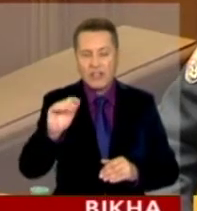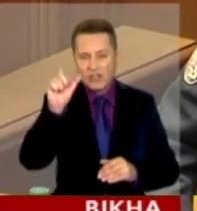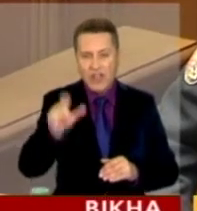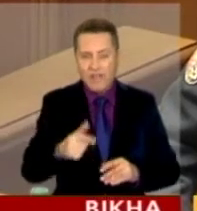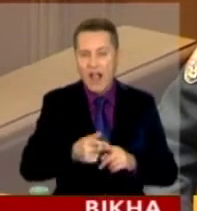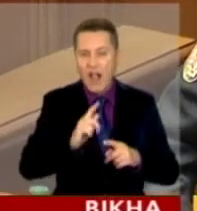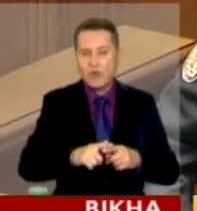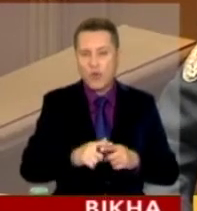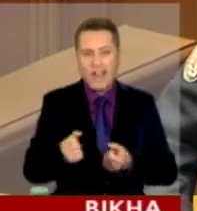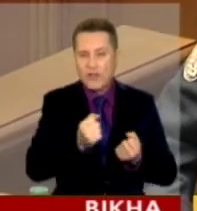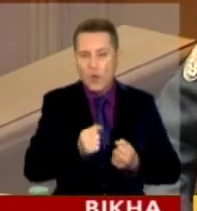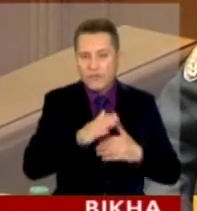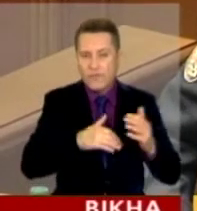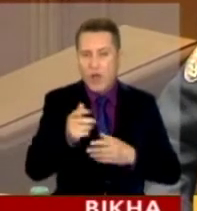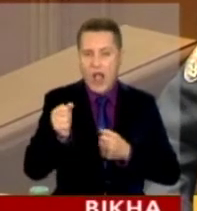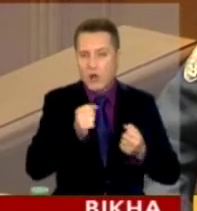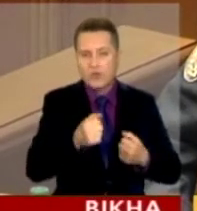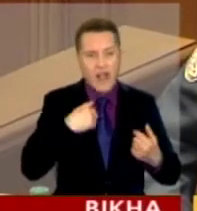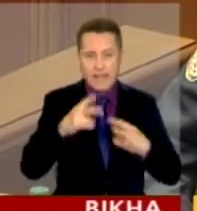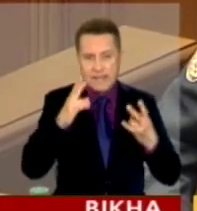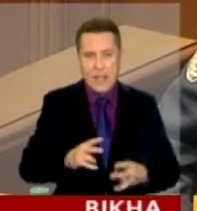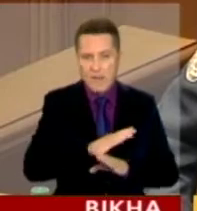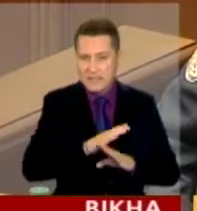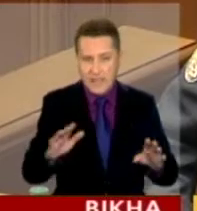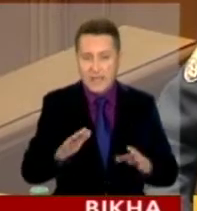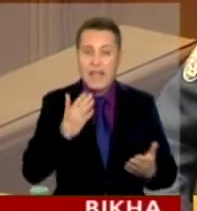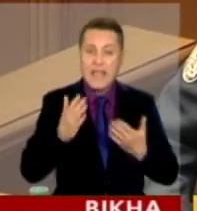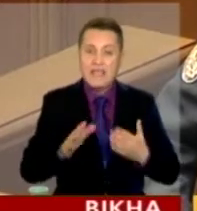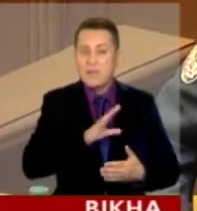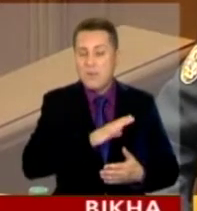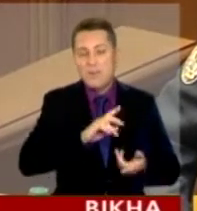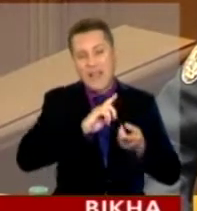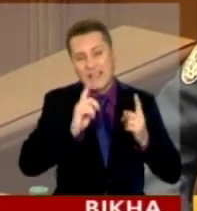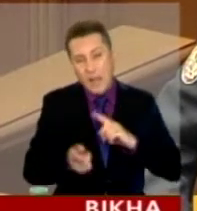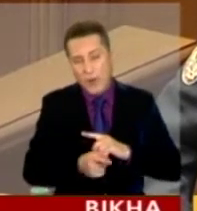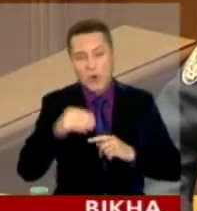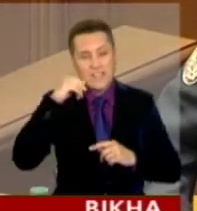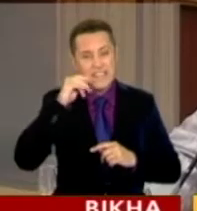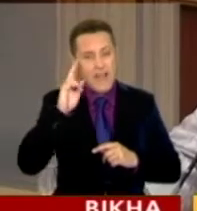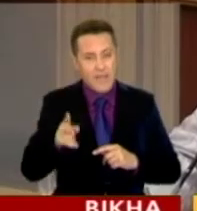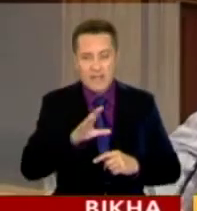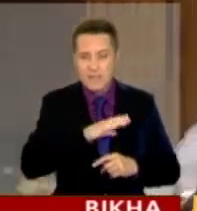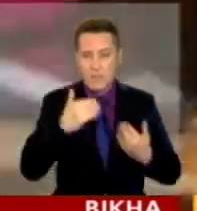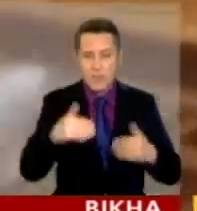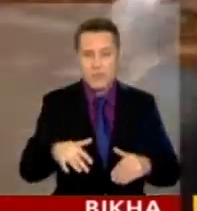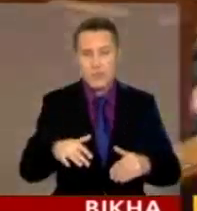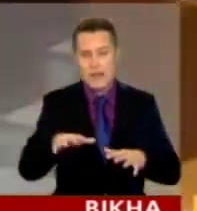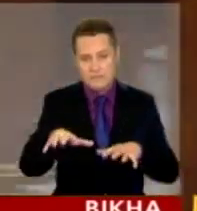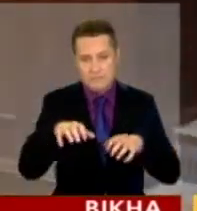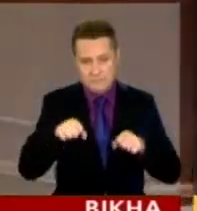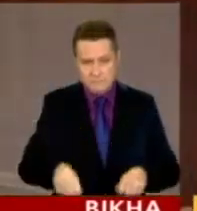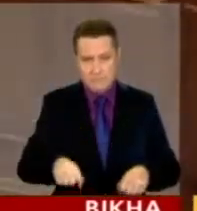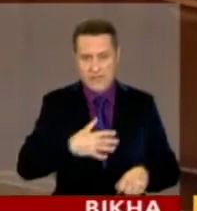руках оружие, не пострадал. Если бы было наоборот, Славянск давно был бы уже наш.